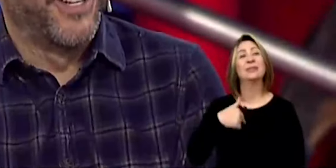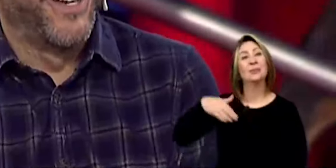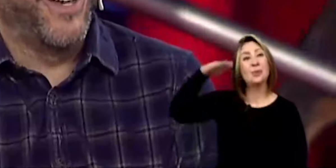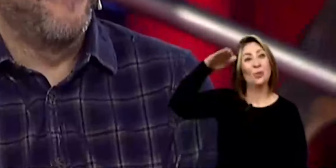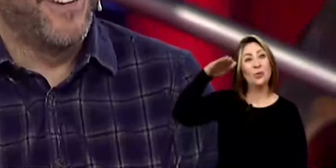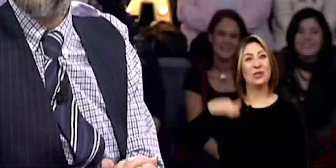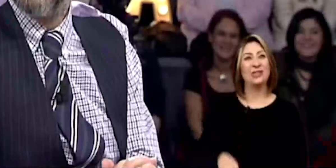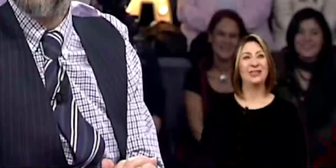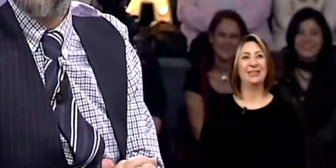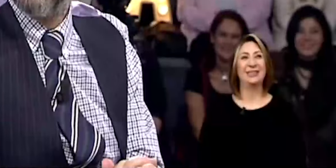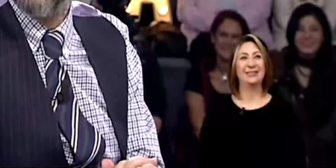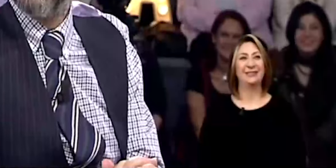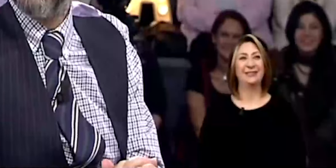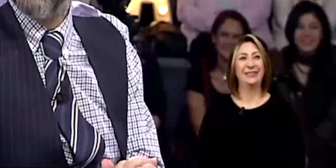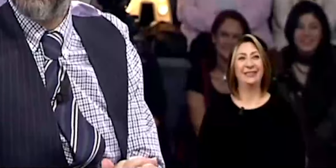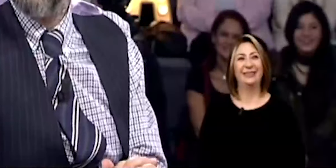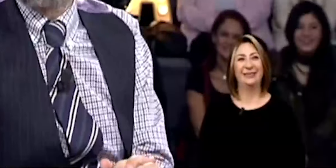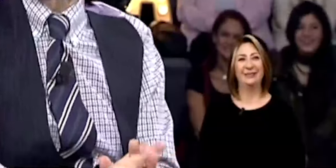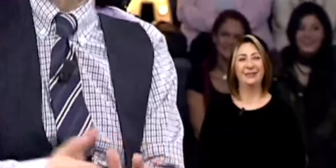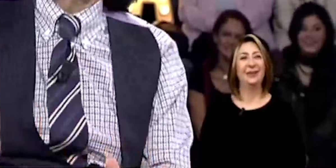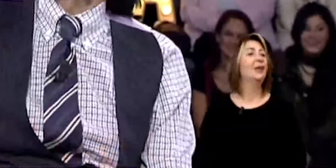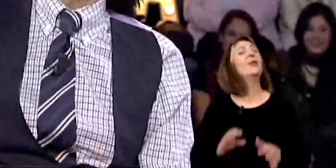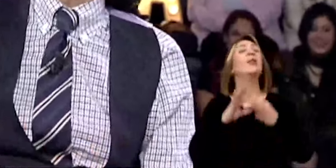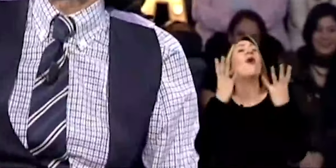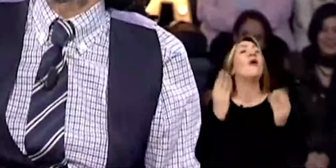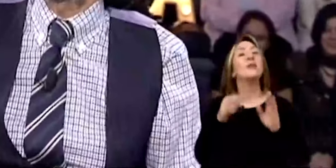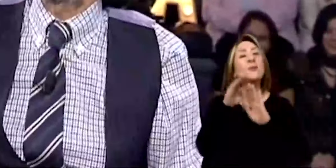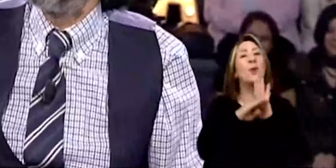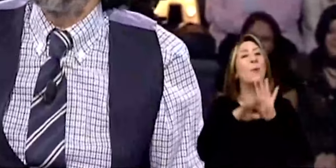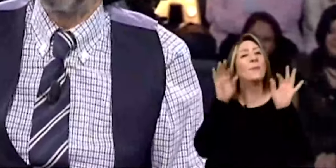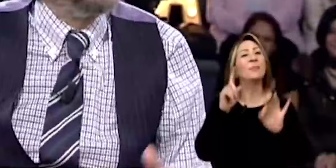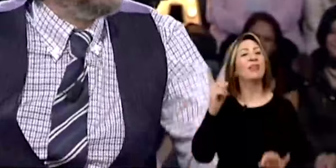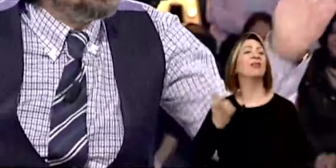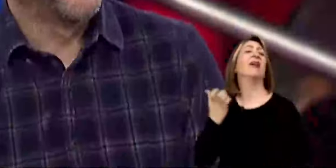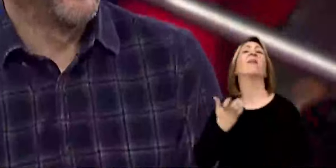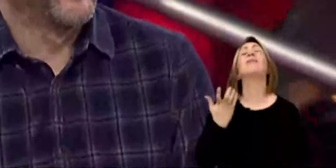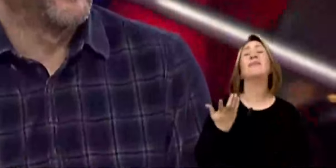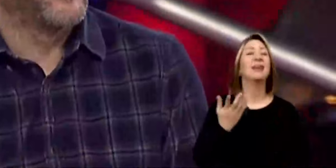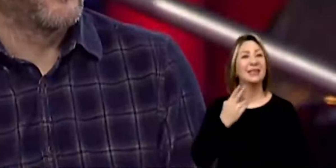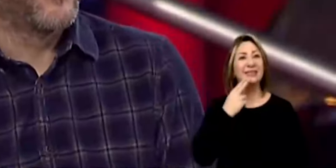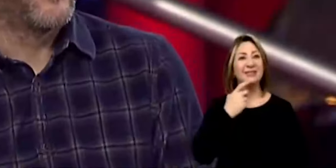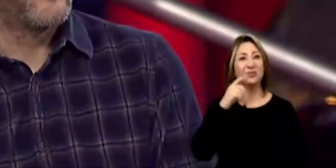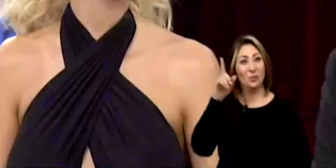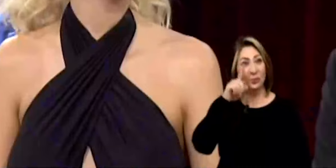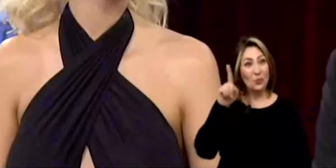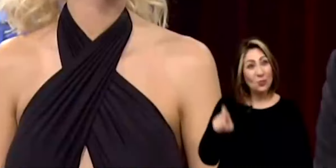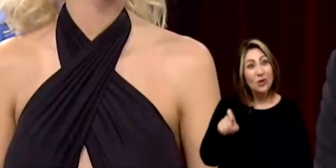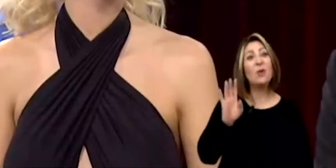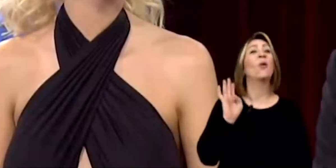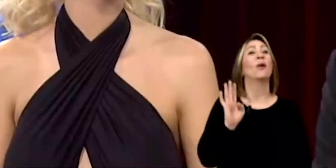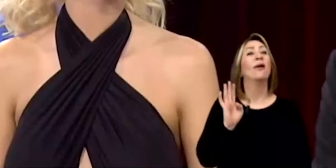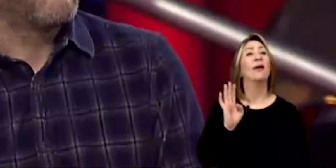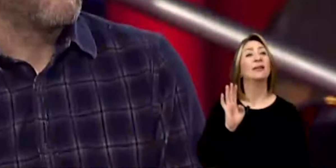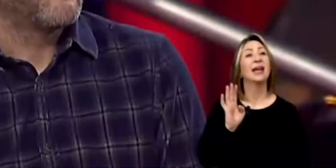büyüğüz. Biraz orada. Ne oldu programın başından beri bir tribe girdin. Kızın yaşı dolayısıyla mı tribe